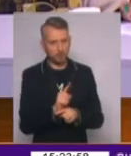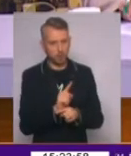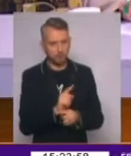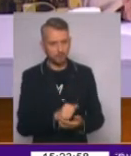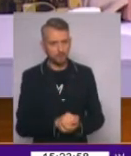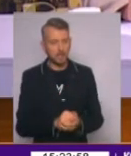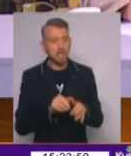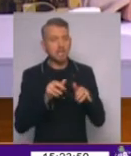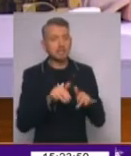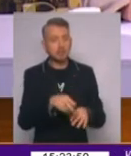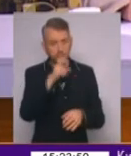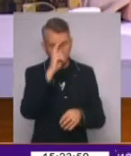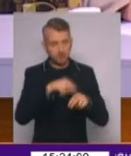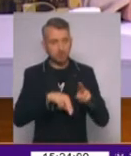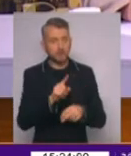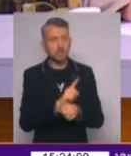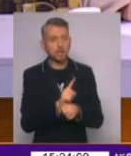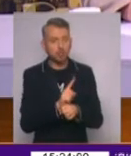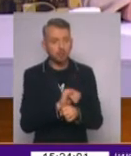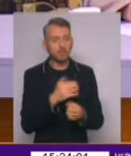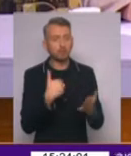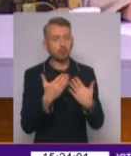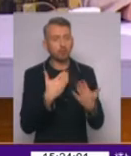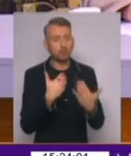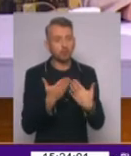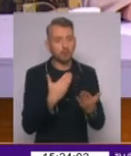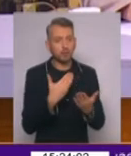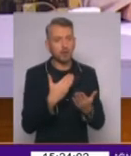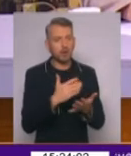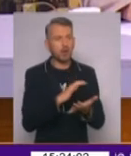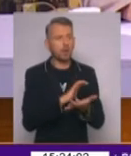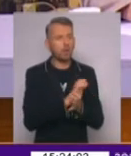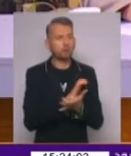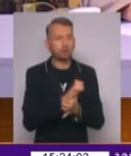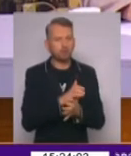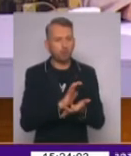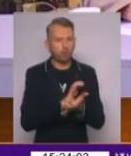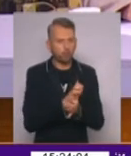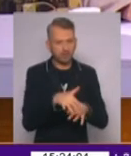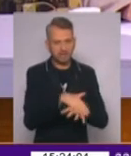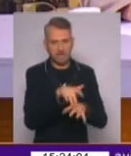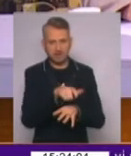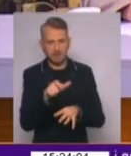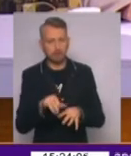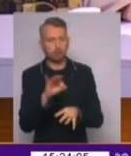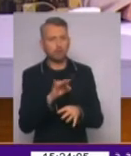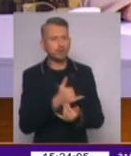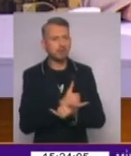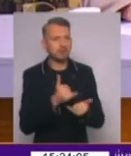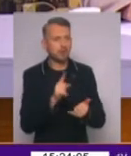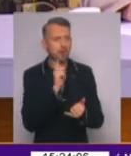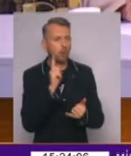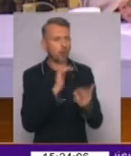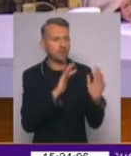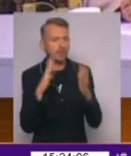Угу. Діють державні будівельні норми і стосовно густоти населення, і стосовно забезпеченості озеленення